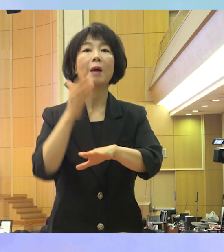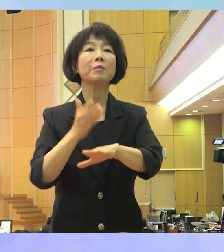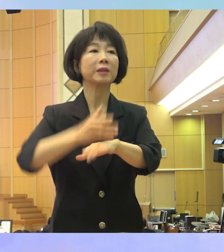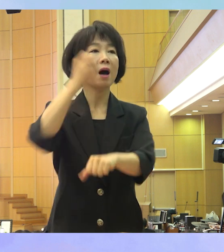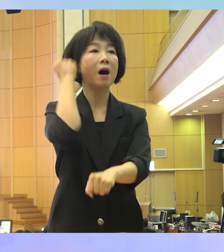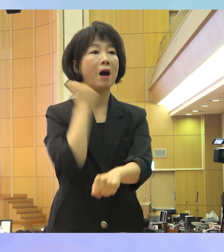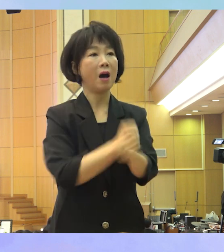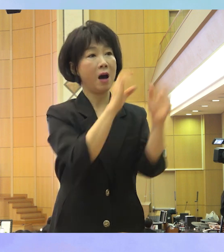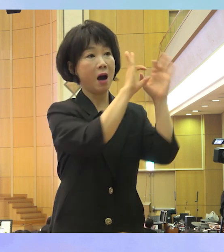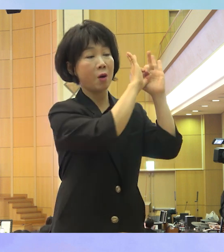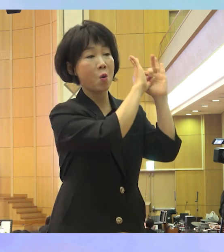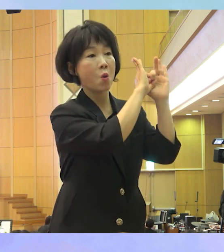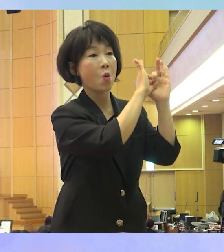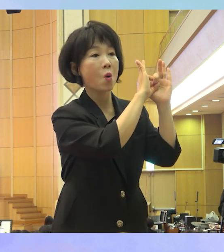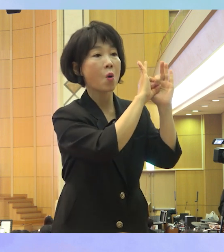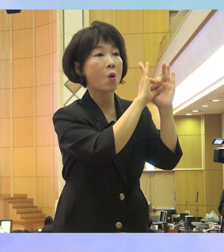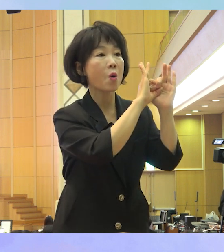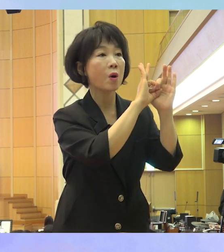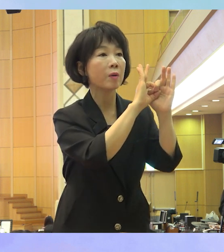감사하며